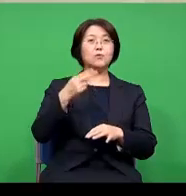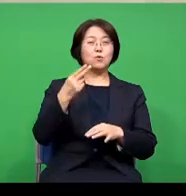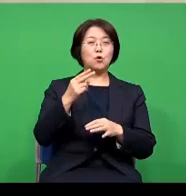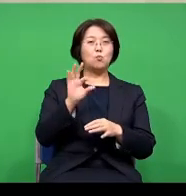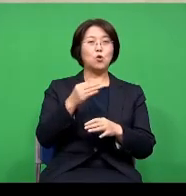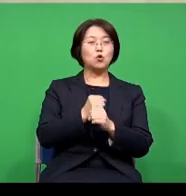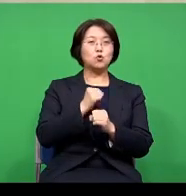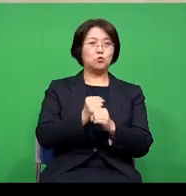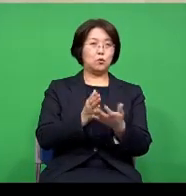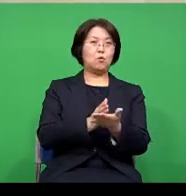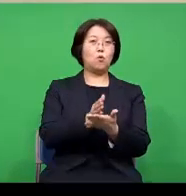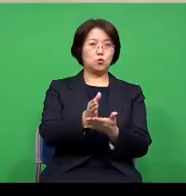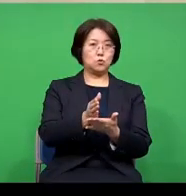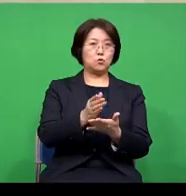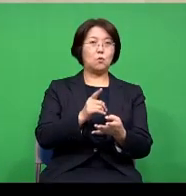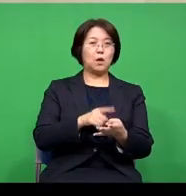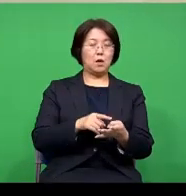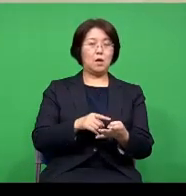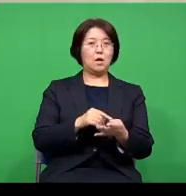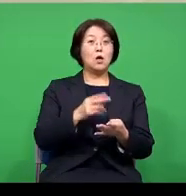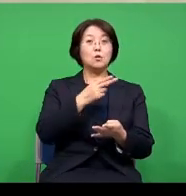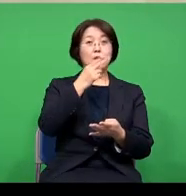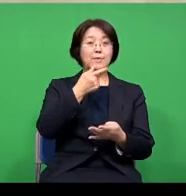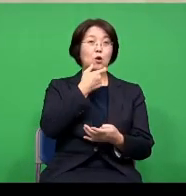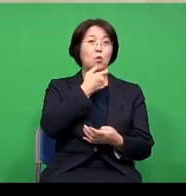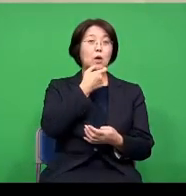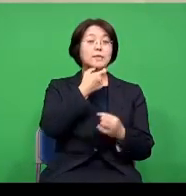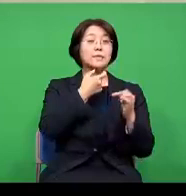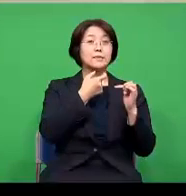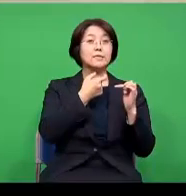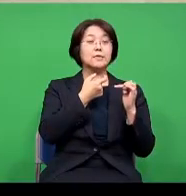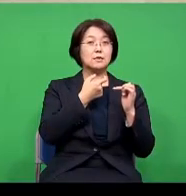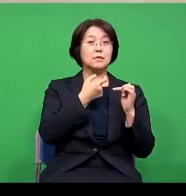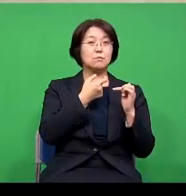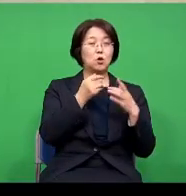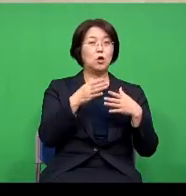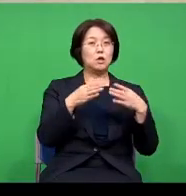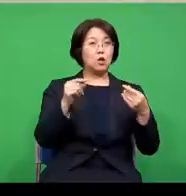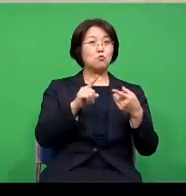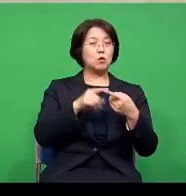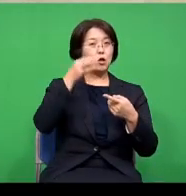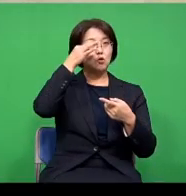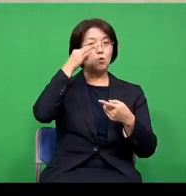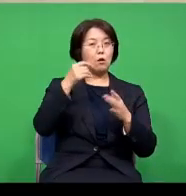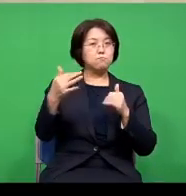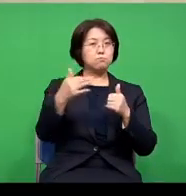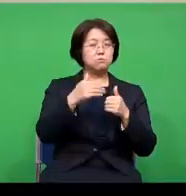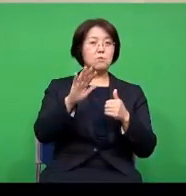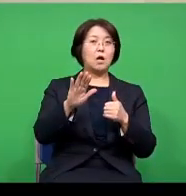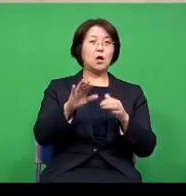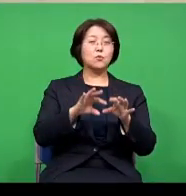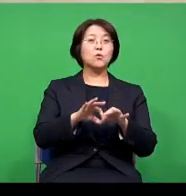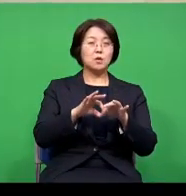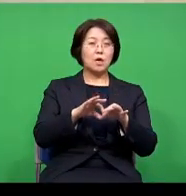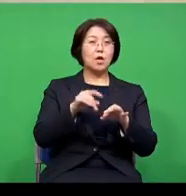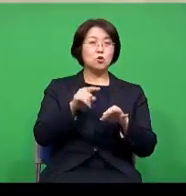コースとか、から富山のお菓子も結構ね、全国的に評価の高いものもありますので、